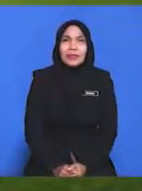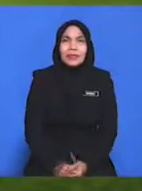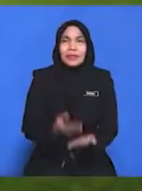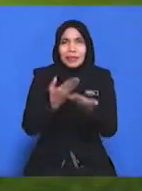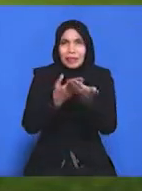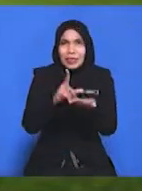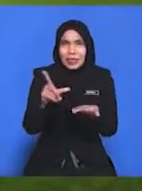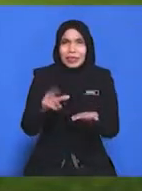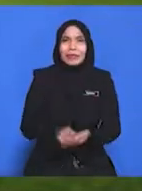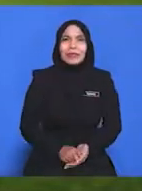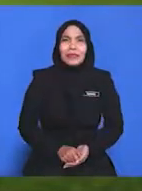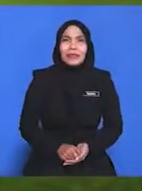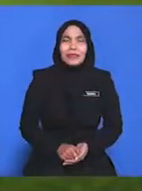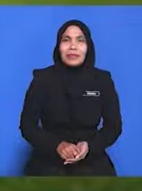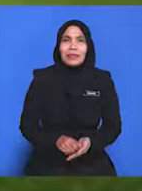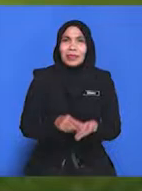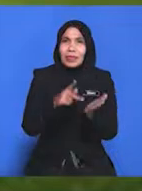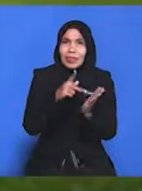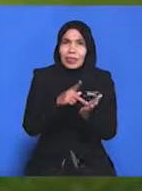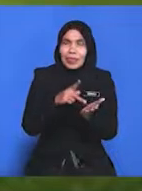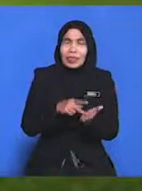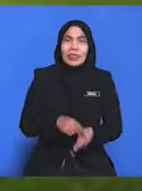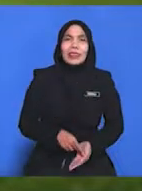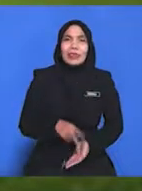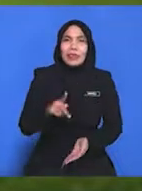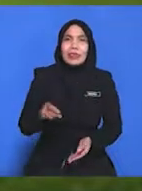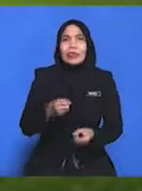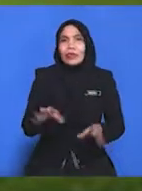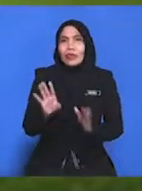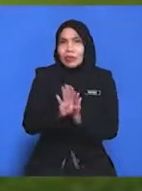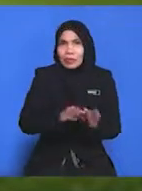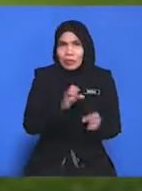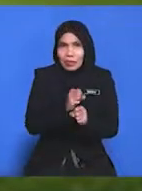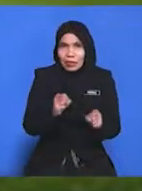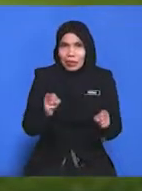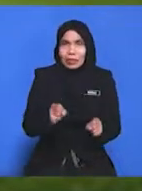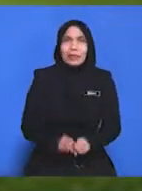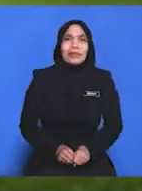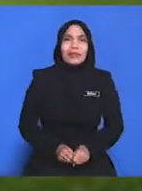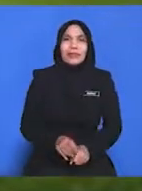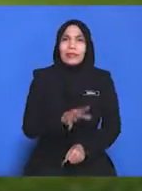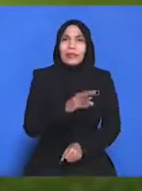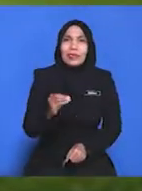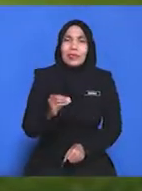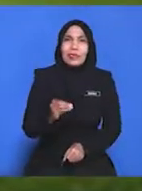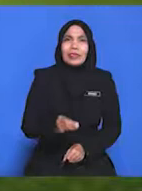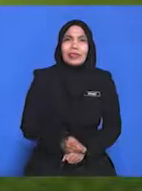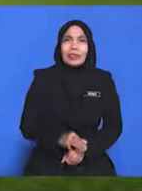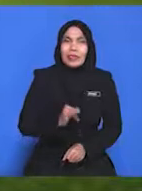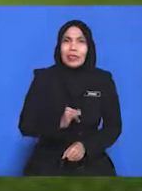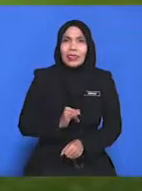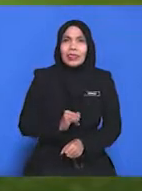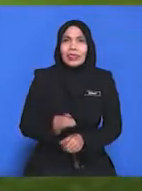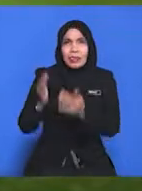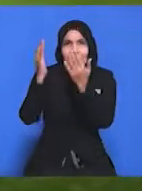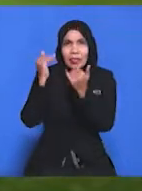Baiklah, sekiranya semua pelajar sudah bersedia dan yang paling saya harapkan tak lain